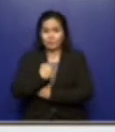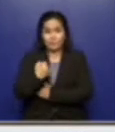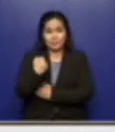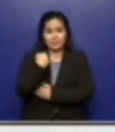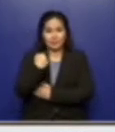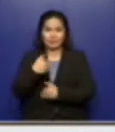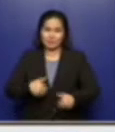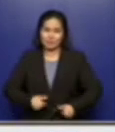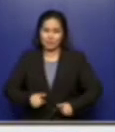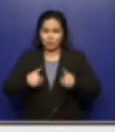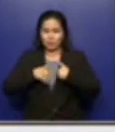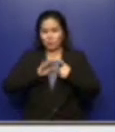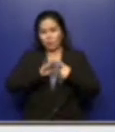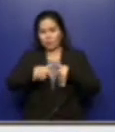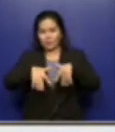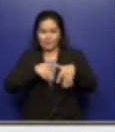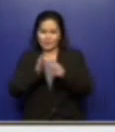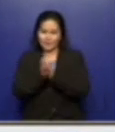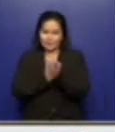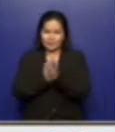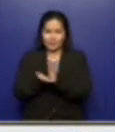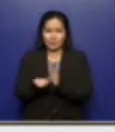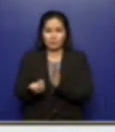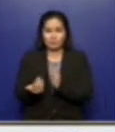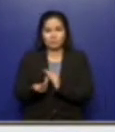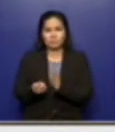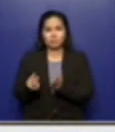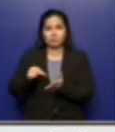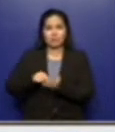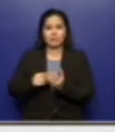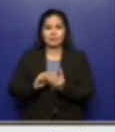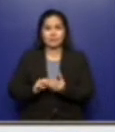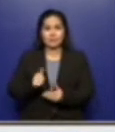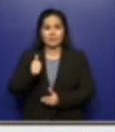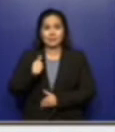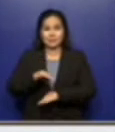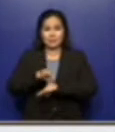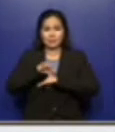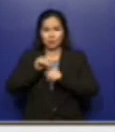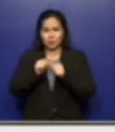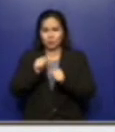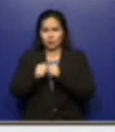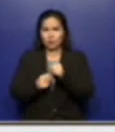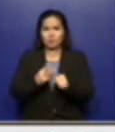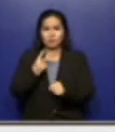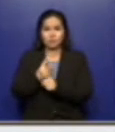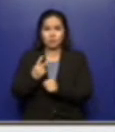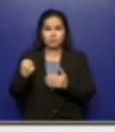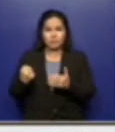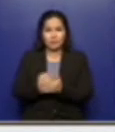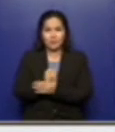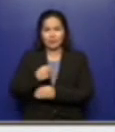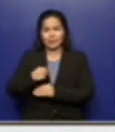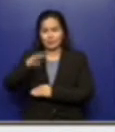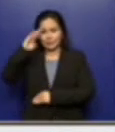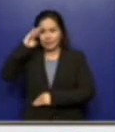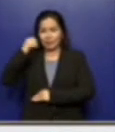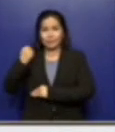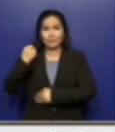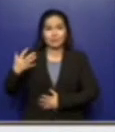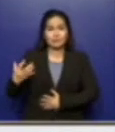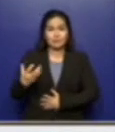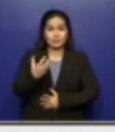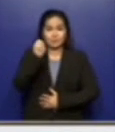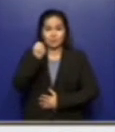ที่ชีวิตของเขาจะดีขึ้นแต่น่าเสียดายค่ะอยู่ในตำแหน่งได้เพียง2ปีเท่านั้นถูกยึดอำนาจโดยหัวหน้